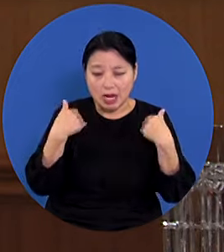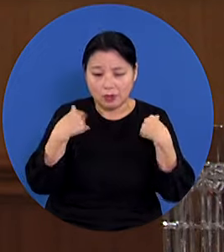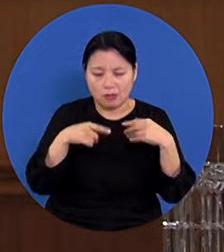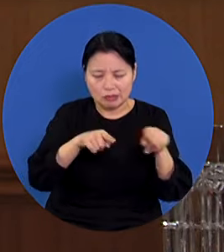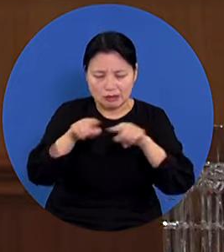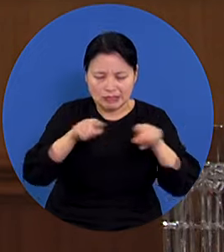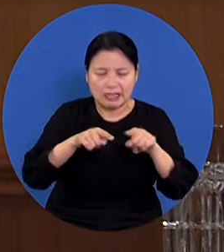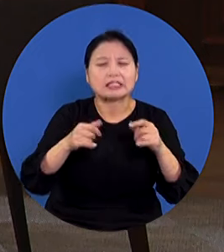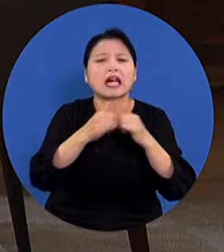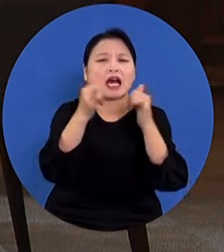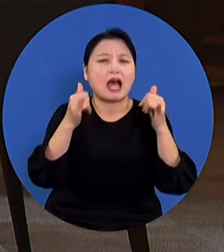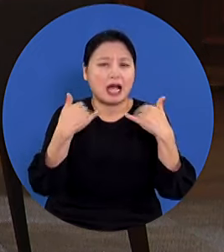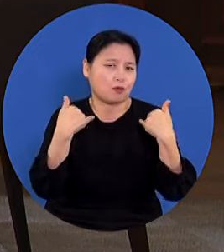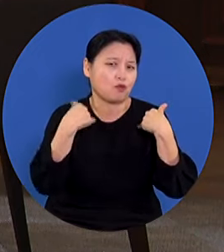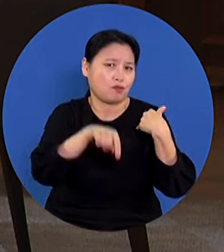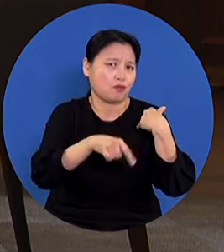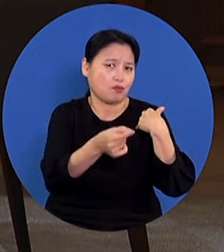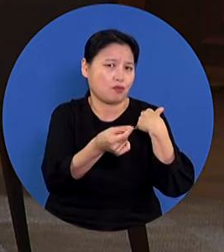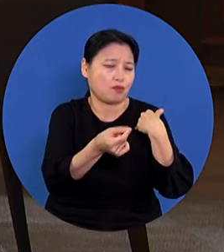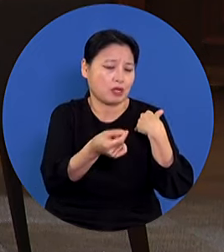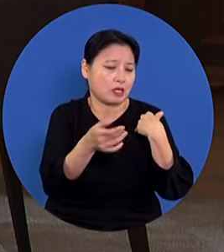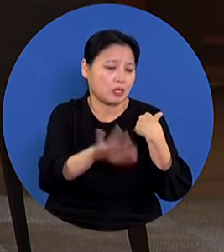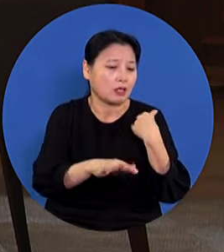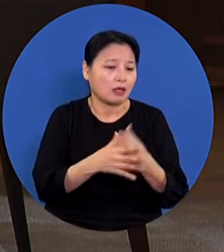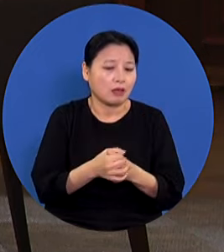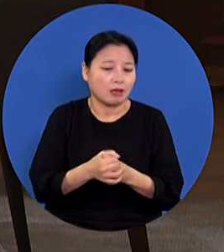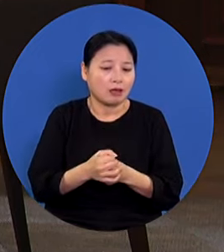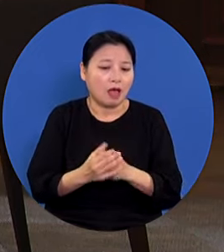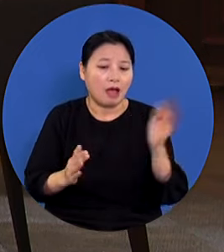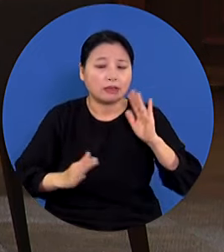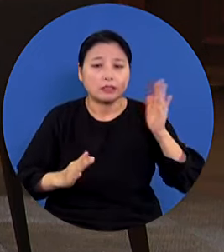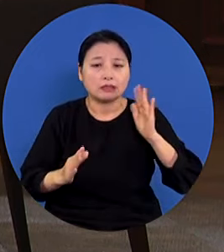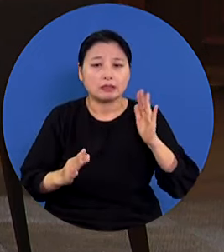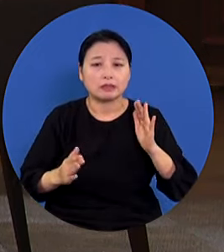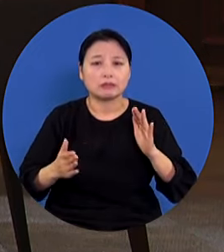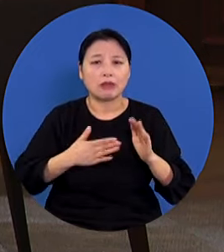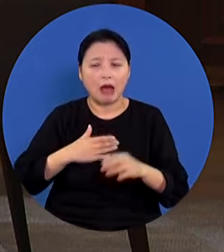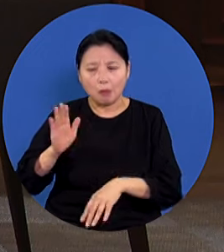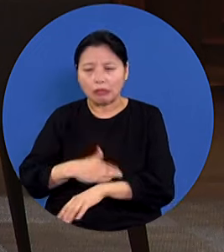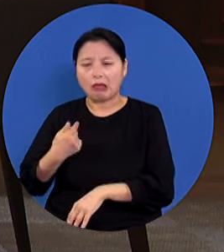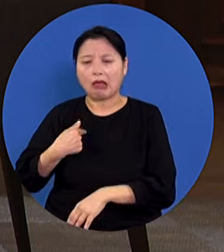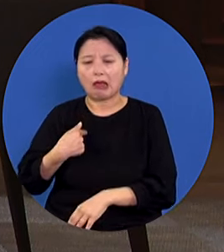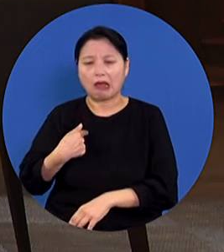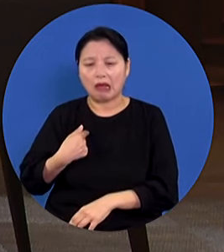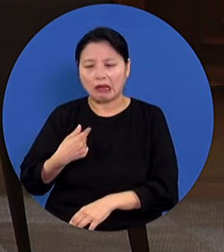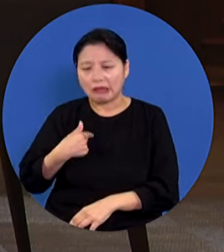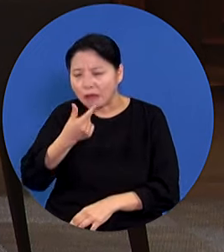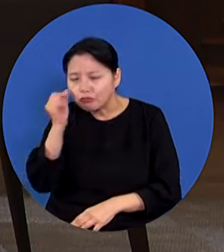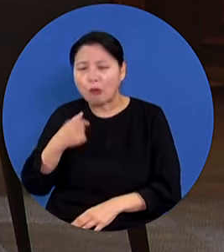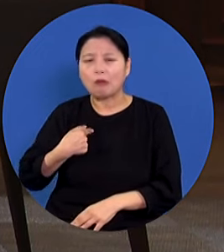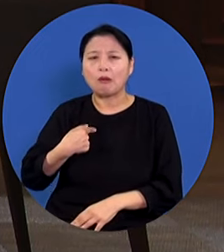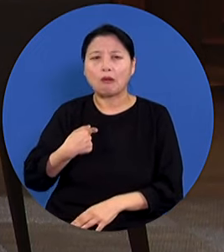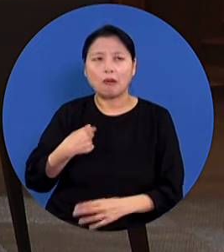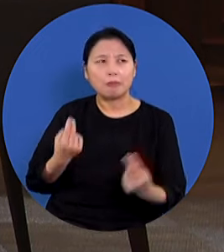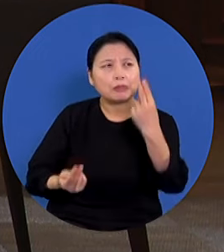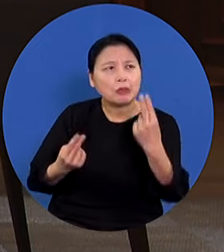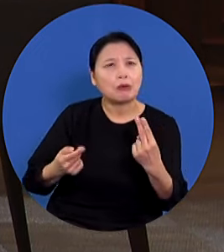경쟁인 환경인데 저희가 봤을 때 우리 학생들이 뭔가 상대적으로 나만 못하는구나 라든가 이런